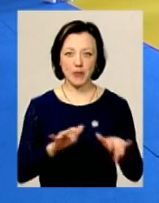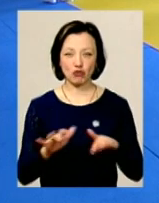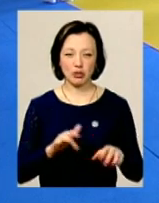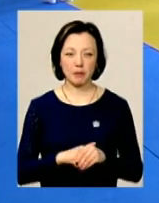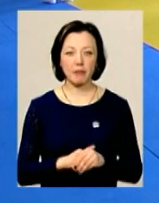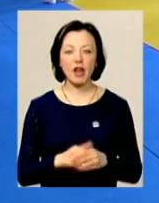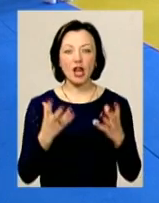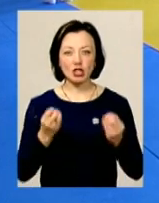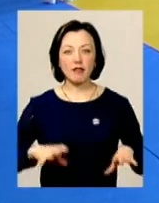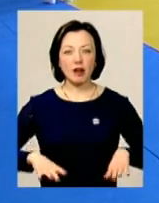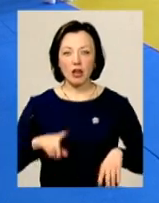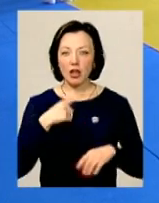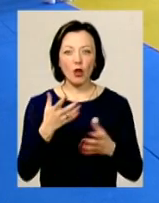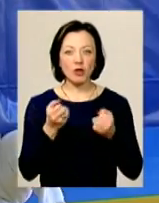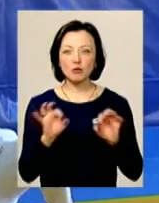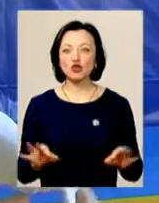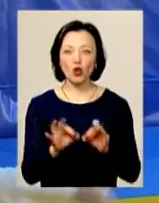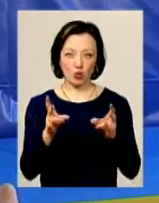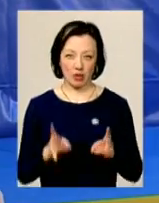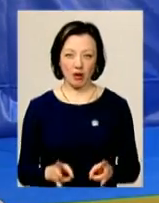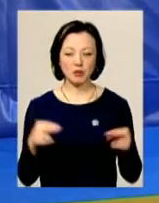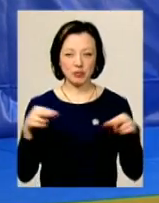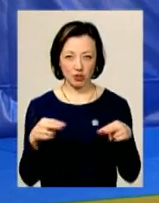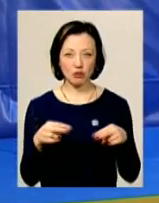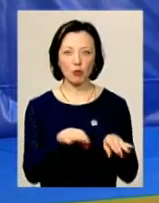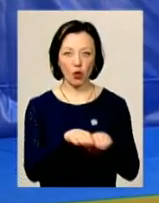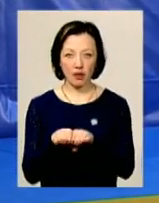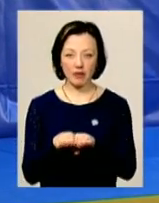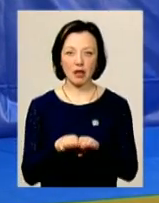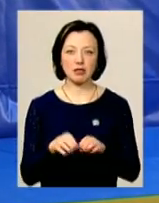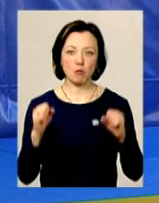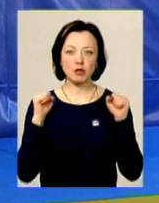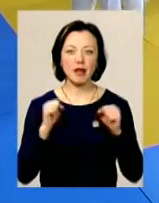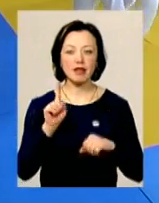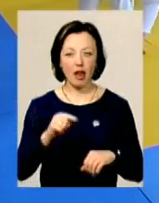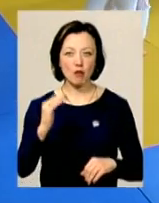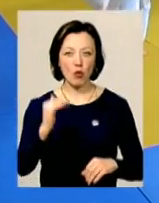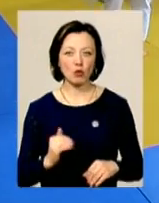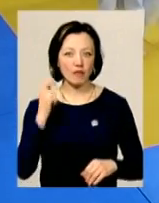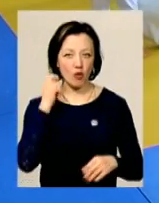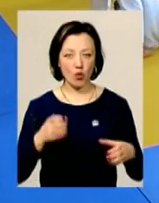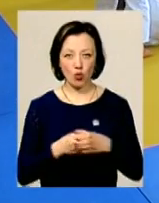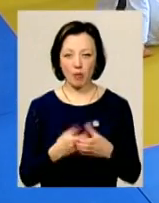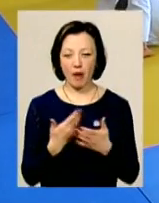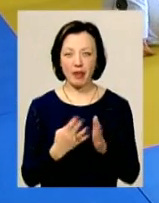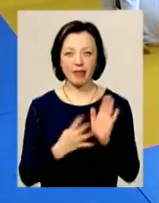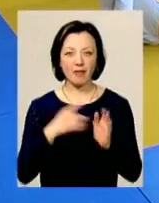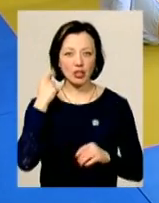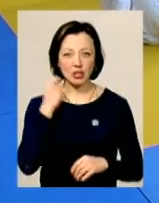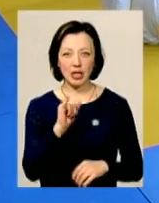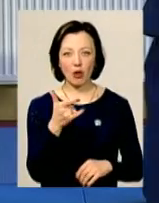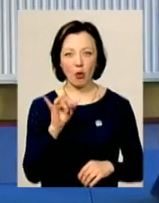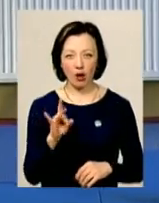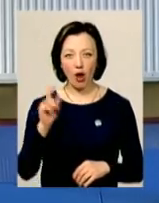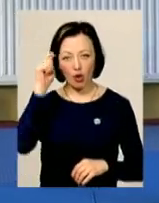ще, каже тренер, ніхто з учасників не отримав жодної травми, що свідчить про певний рівень дзюдоїстів навіть молодшої вікової групи. Як от 9-річного Ігора Камара.